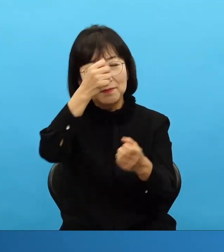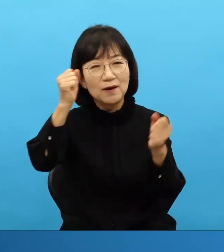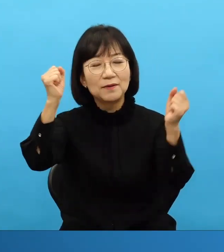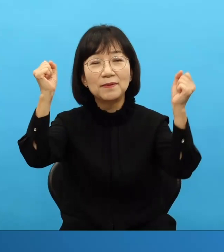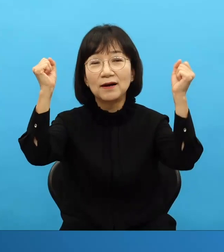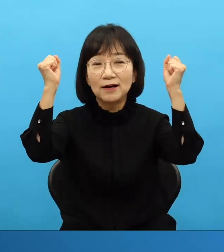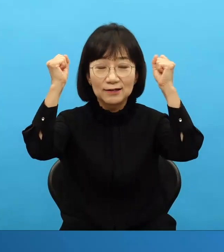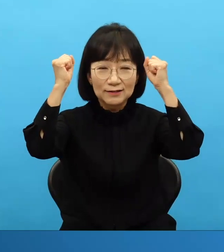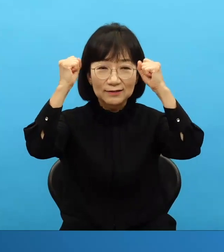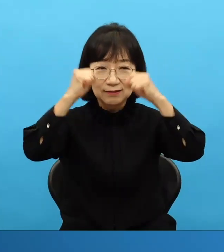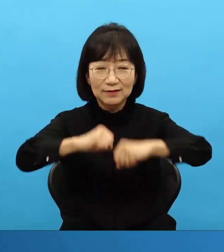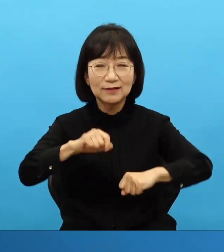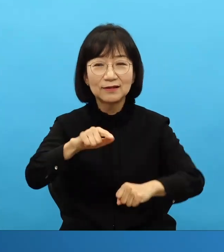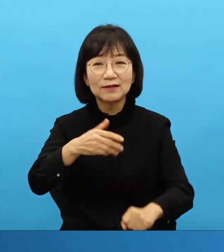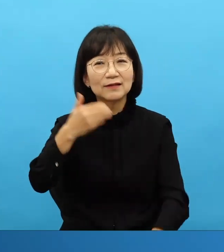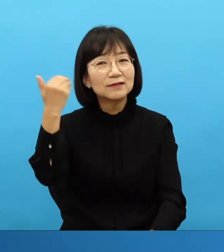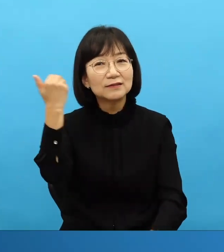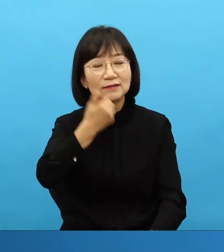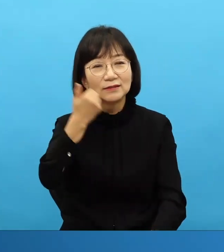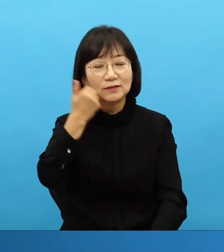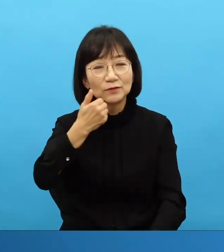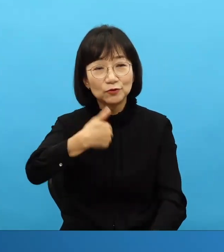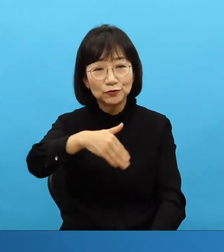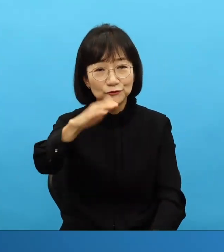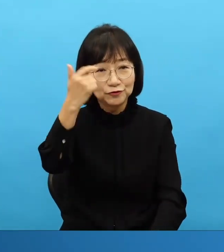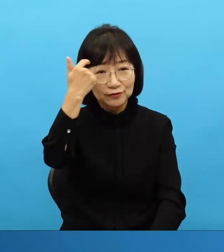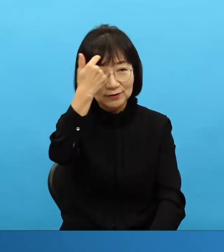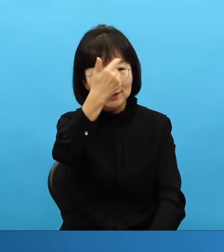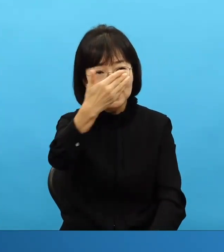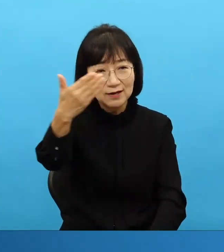심령 멸망하겠네